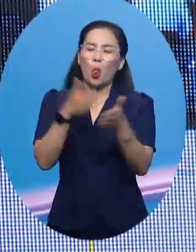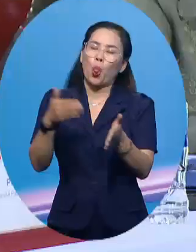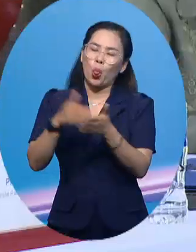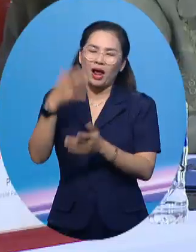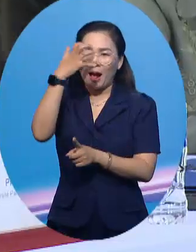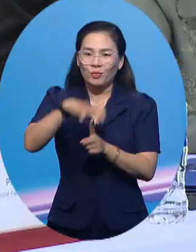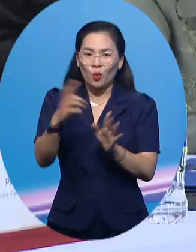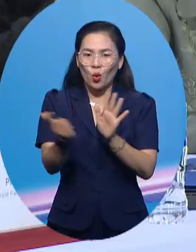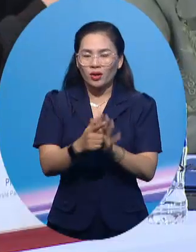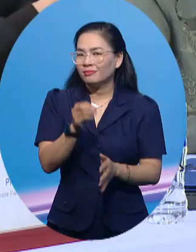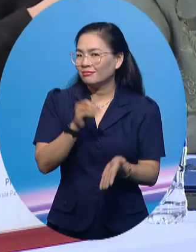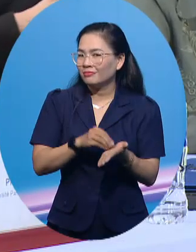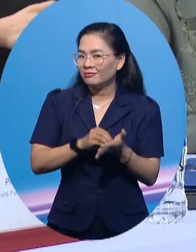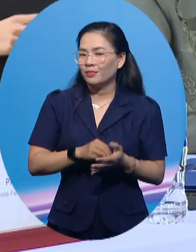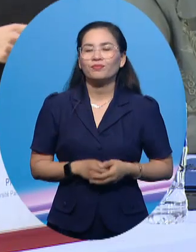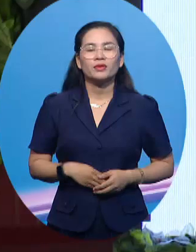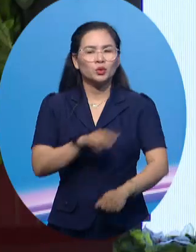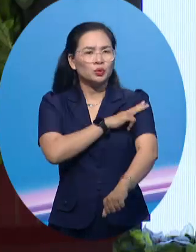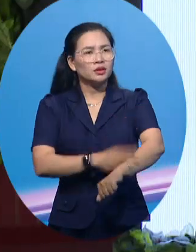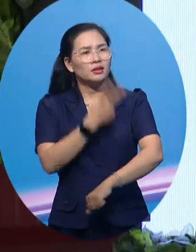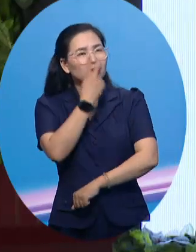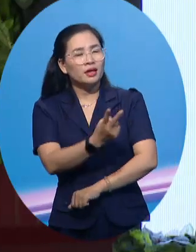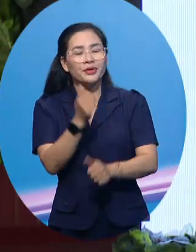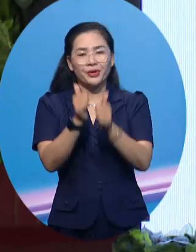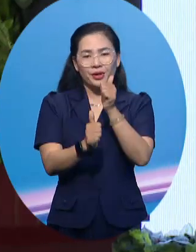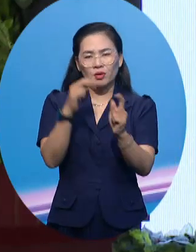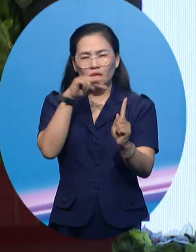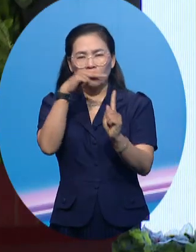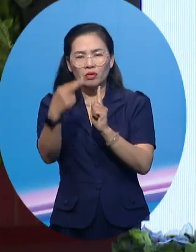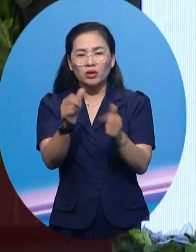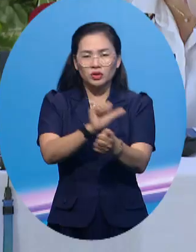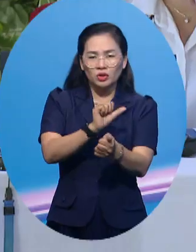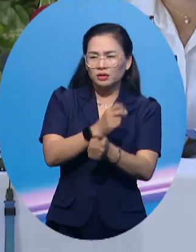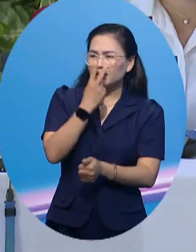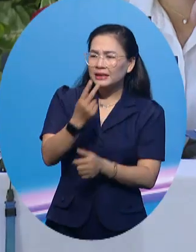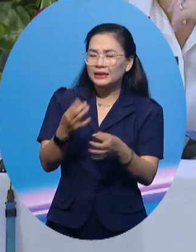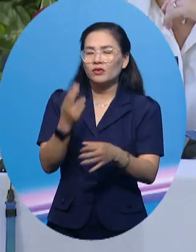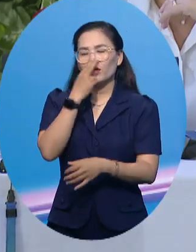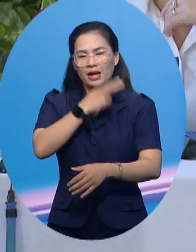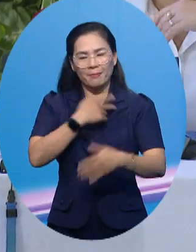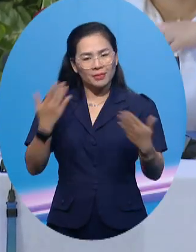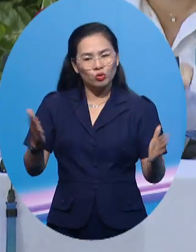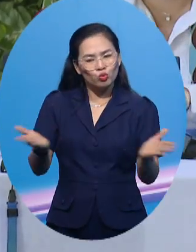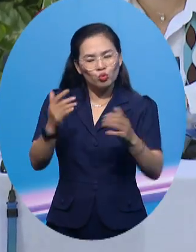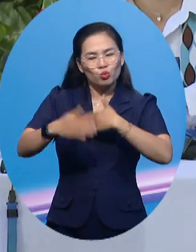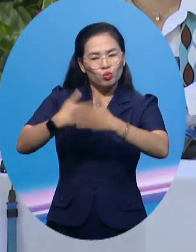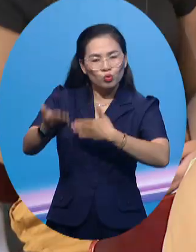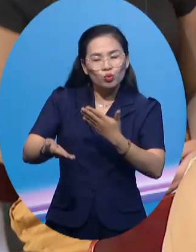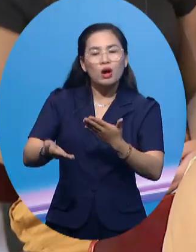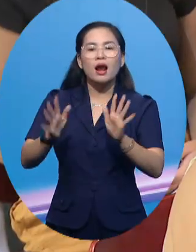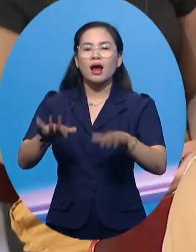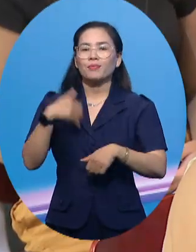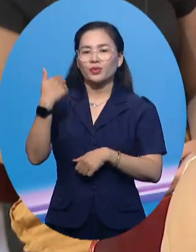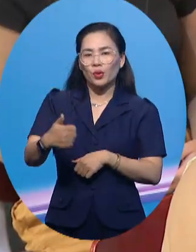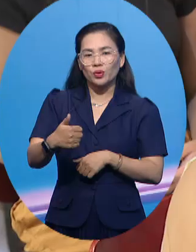áp dụng pháp luật trên thực tế. Các chuyên gia cho rằng, nếu nhìn từ góc độ luật so sánh, để Việt Nam dần hoàn thiện các quy định pháp luật hiện hành đối với chế